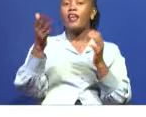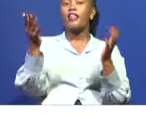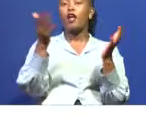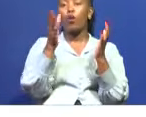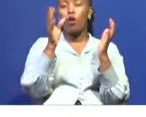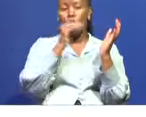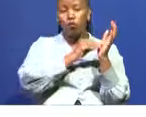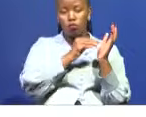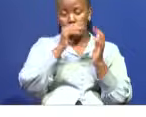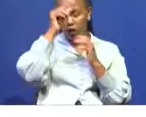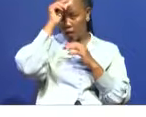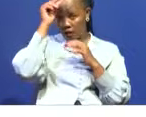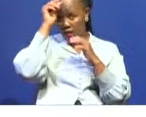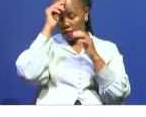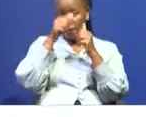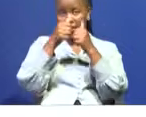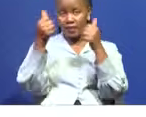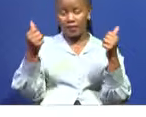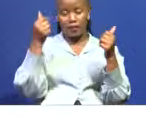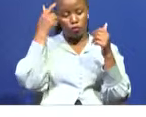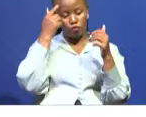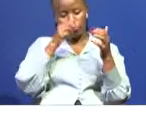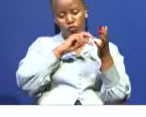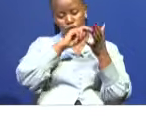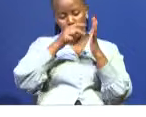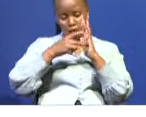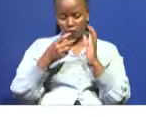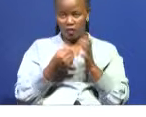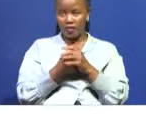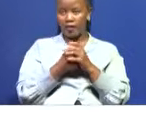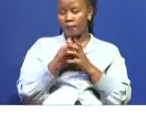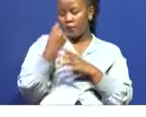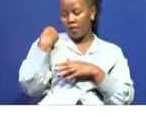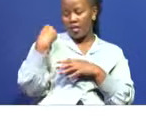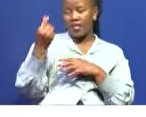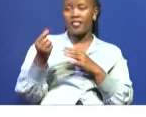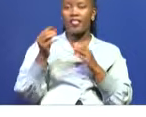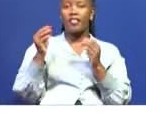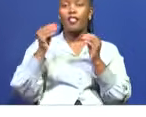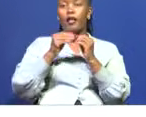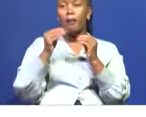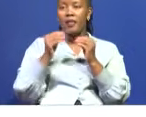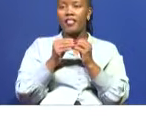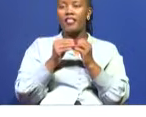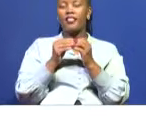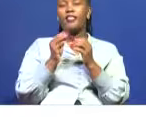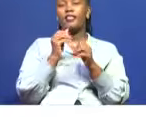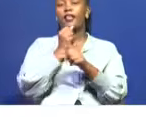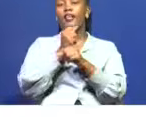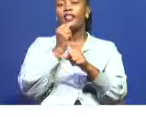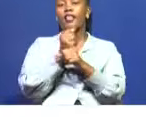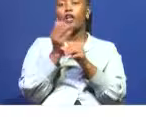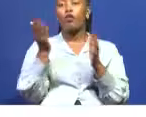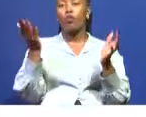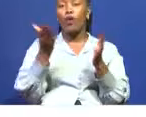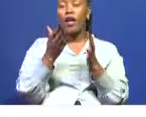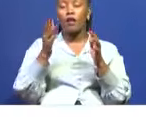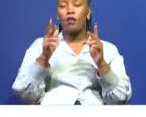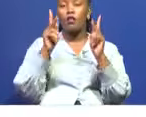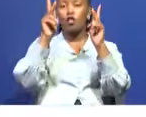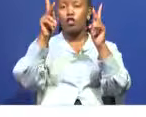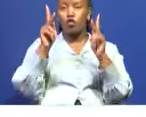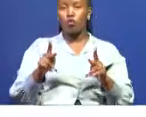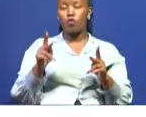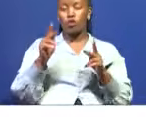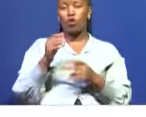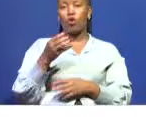serikali yaliyotengewa mradi huo. Mkutano wa hivi punde wa uhamasisho ulioandaliwa katika kaunti ya Kisumu, ambako wamiliki